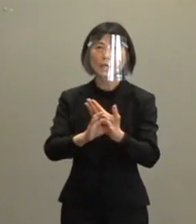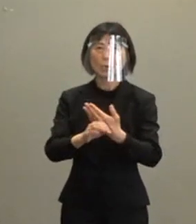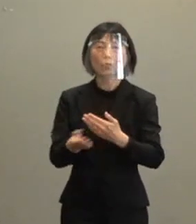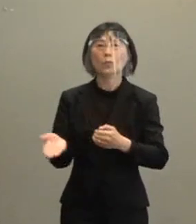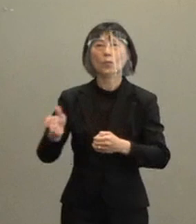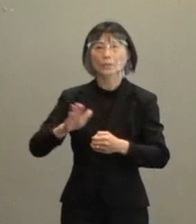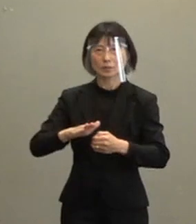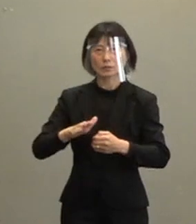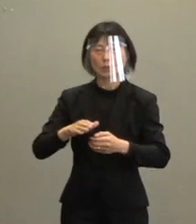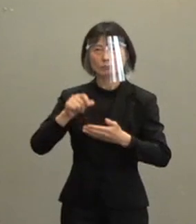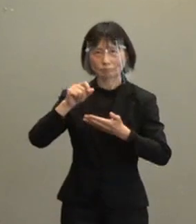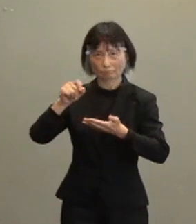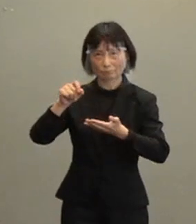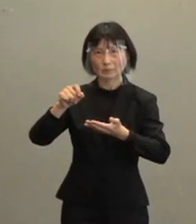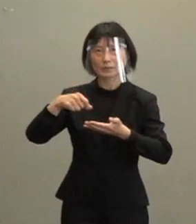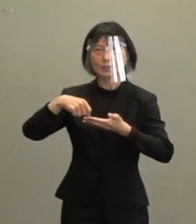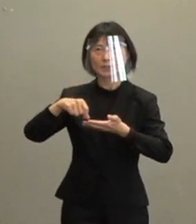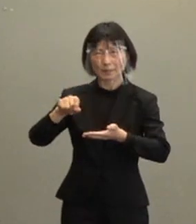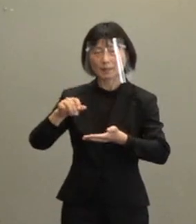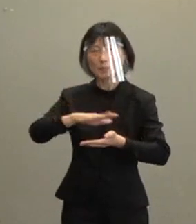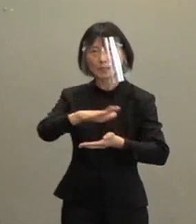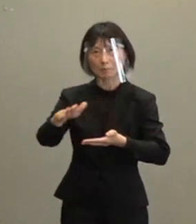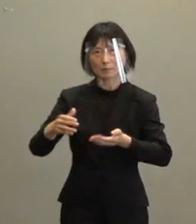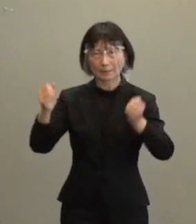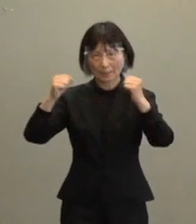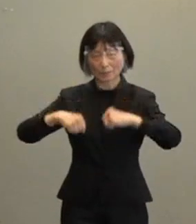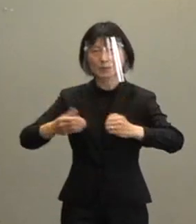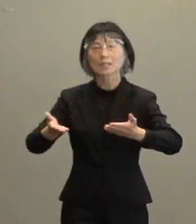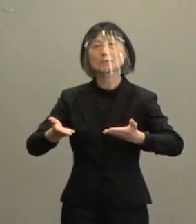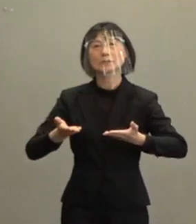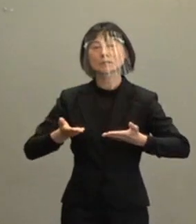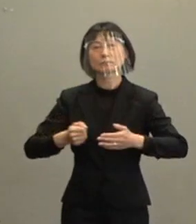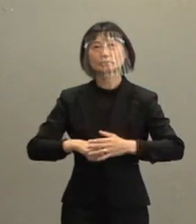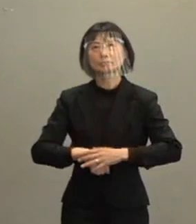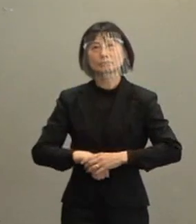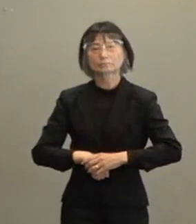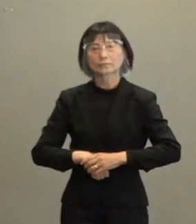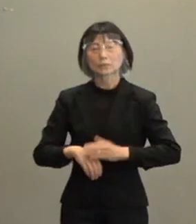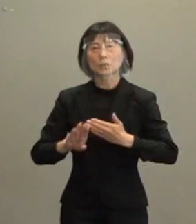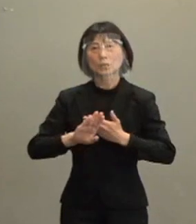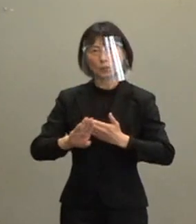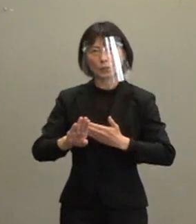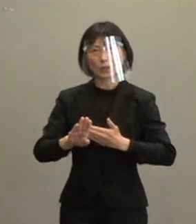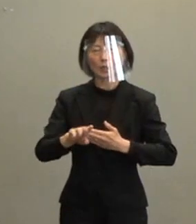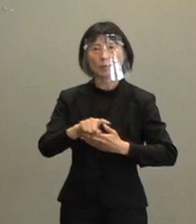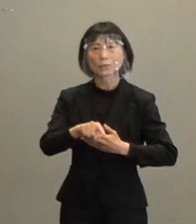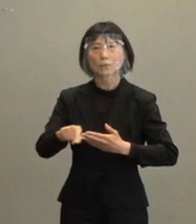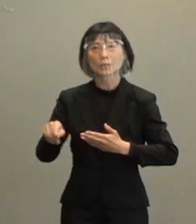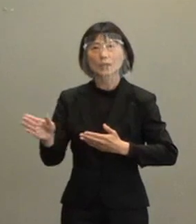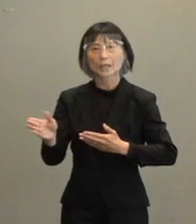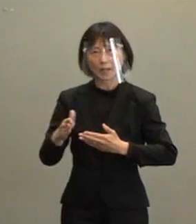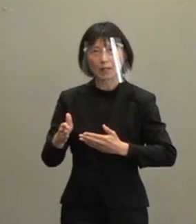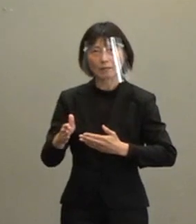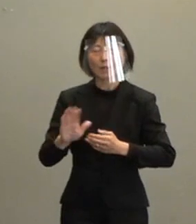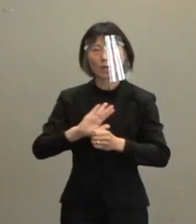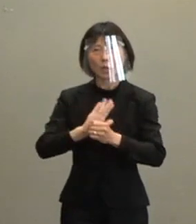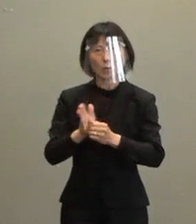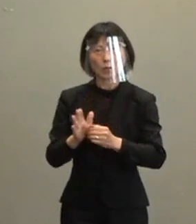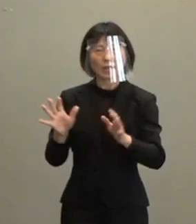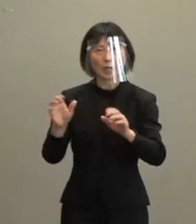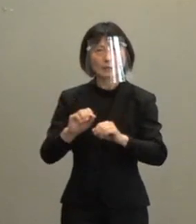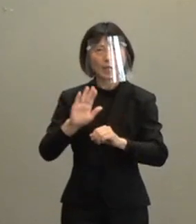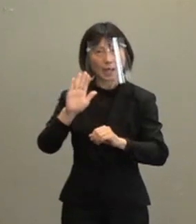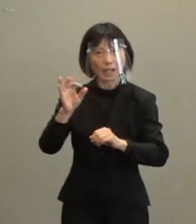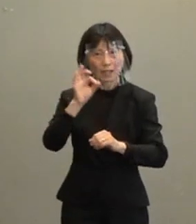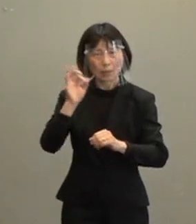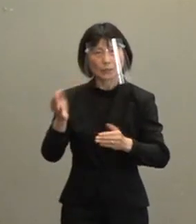について提案をし、皆様方に賛同をいただきました。このほか各都県からは、アフターコロナにおける観光